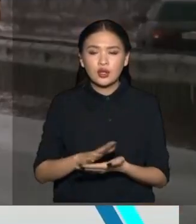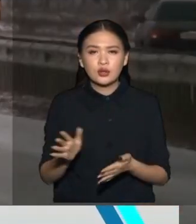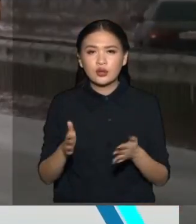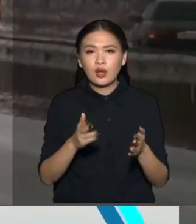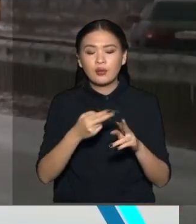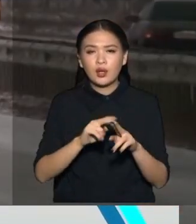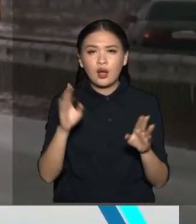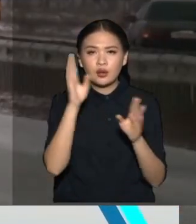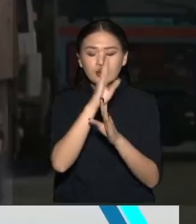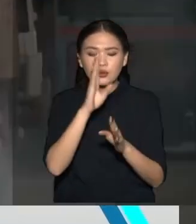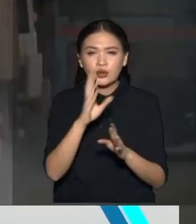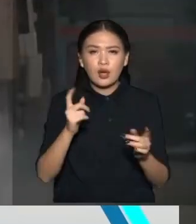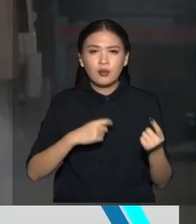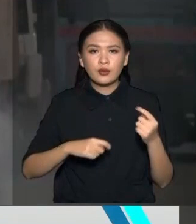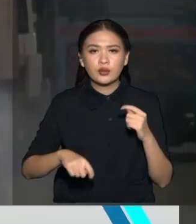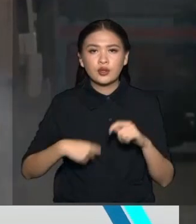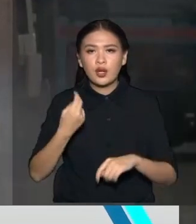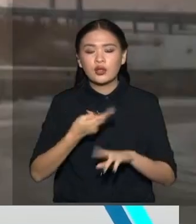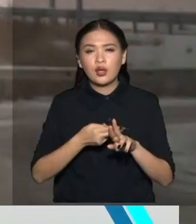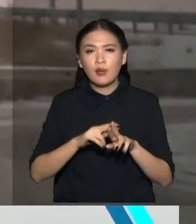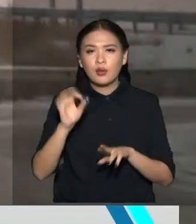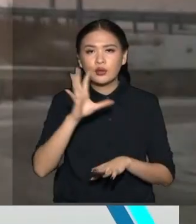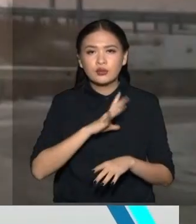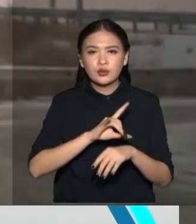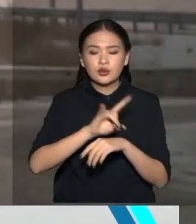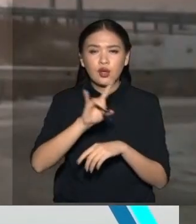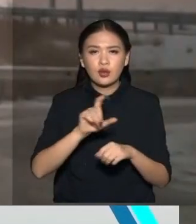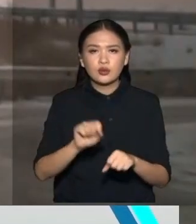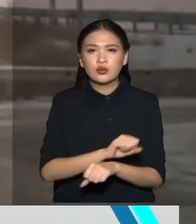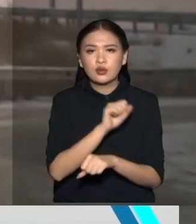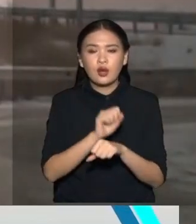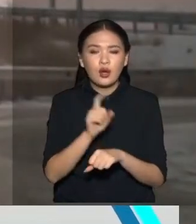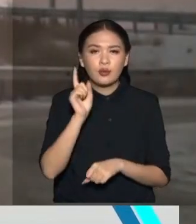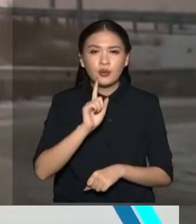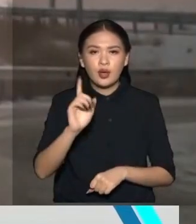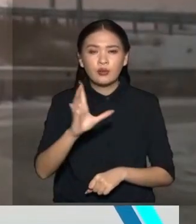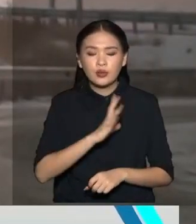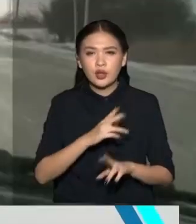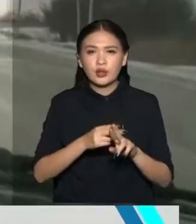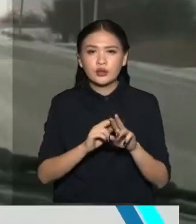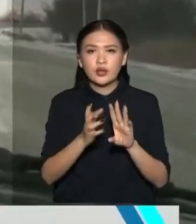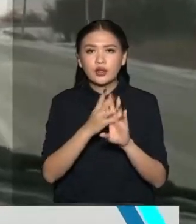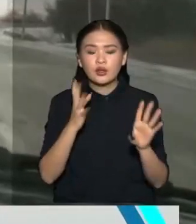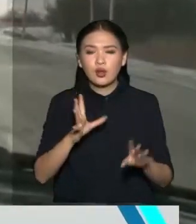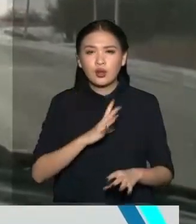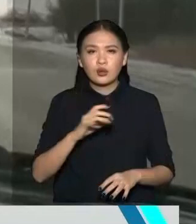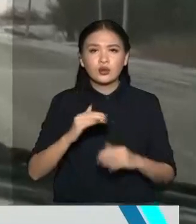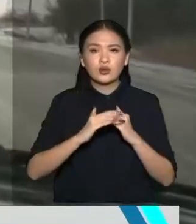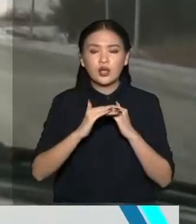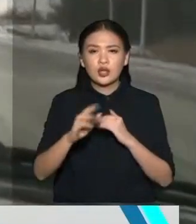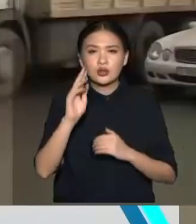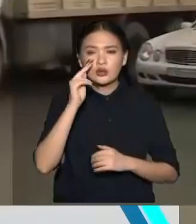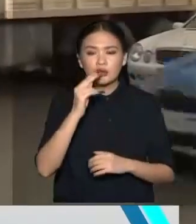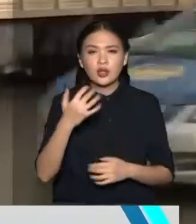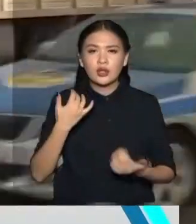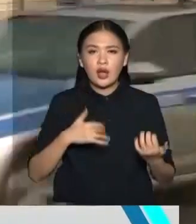райының қолайсыздығына байланысты кешелі бері өңірдегі әуежай қызметі де жұмысын уақытша тоқтатты. Сонымен қатар көктайғақтың салдарынан Шымкент,